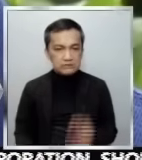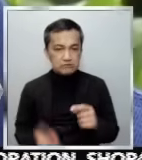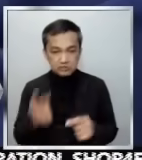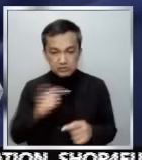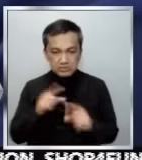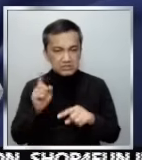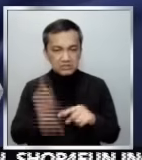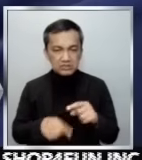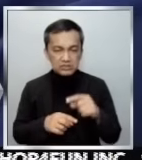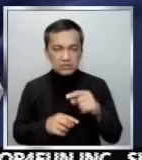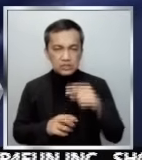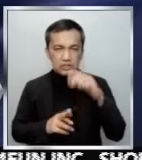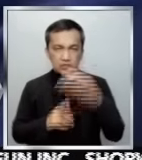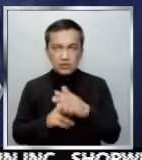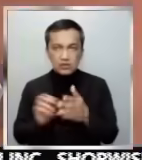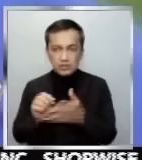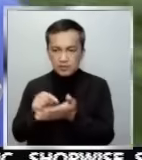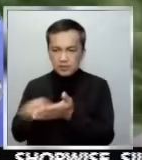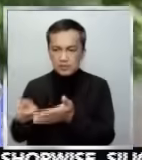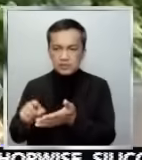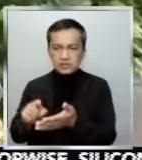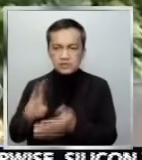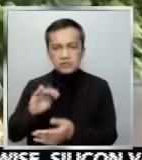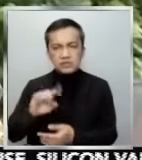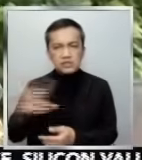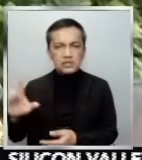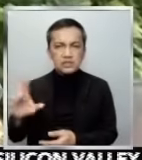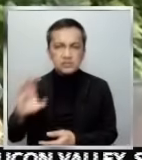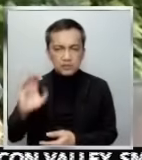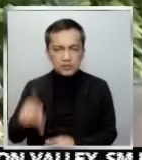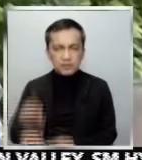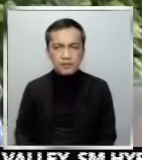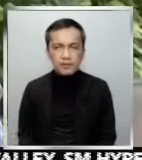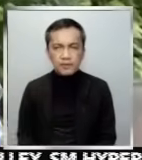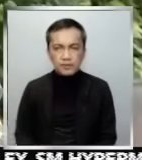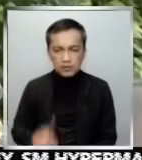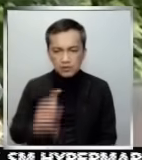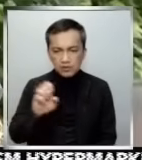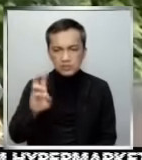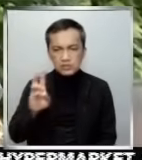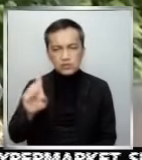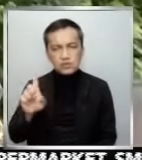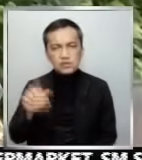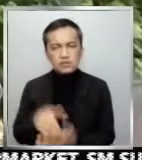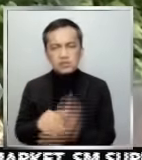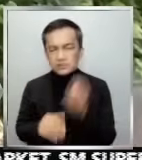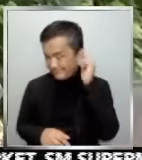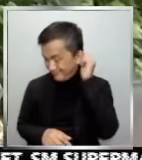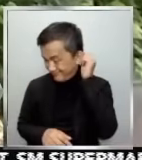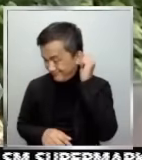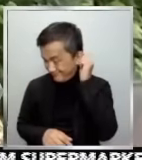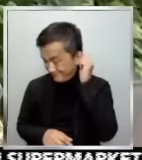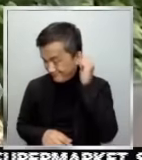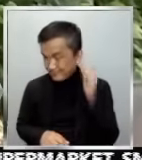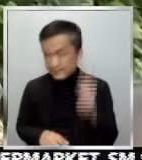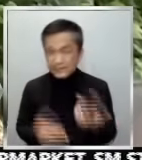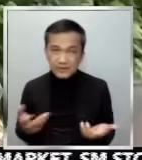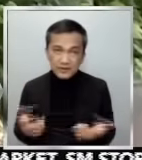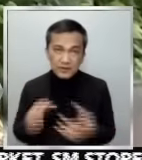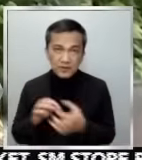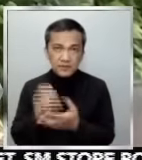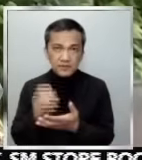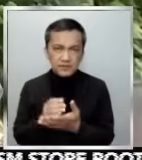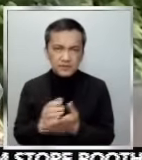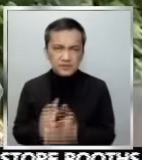Sinisingil na celphone bill mahigit Php1,000 Eh syempre Ma'am malaking ka